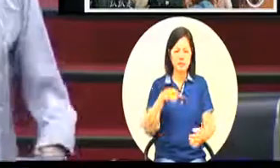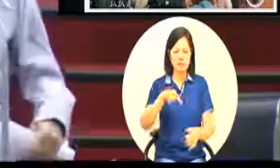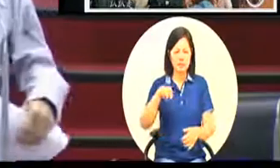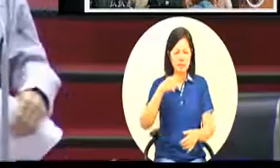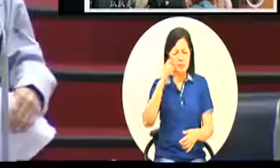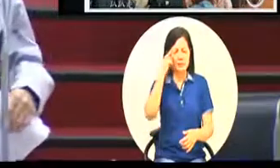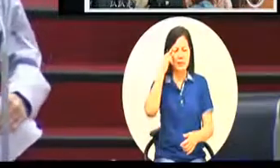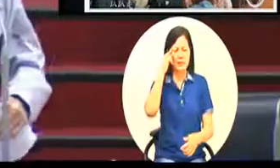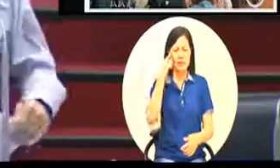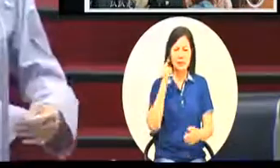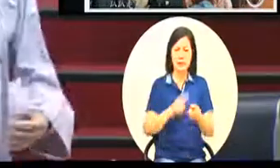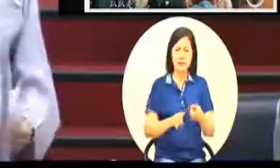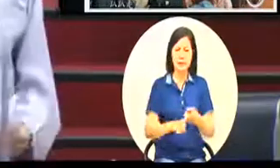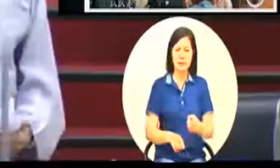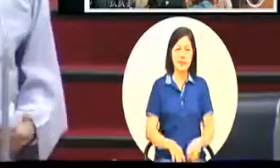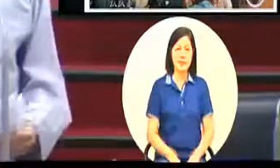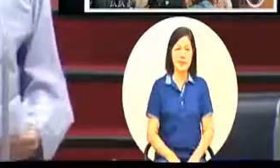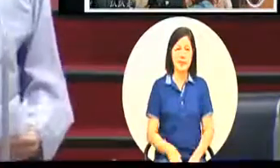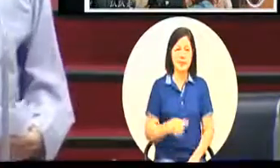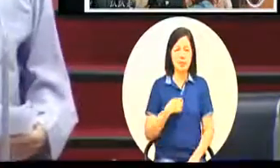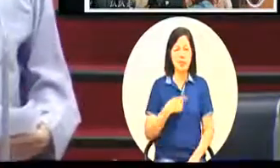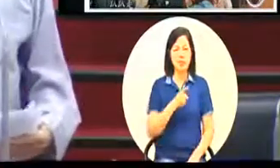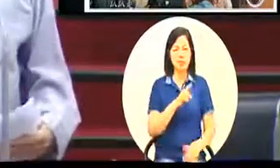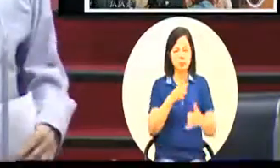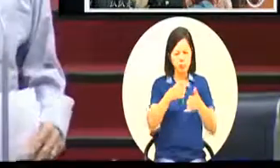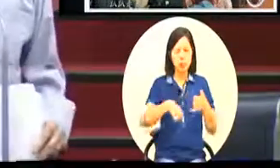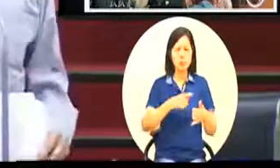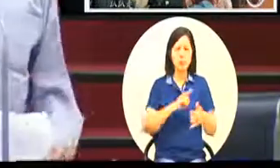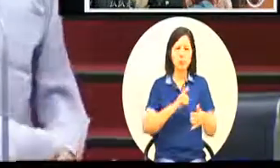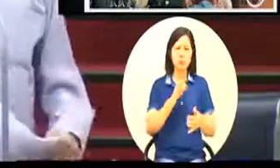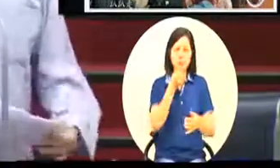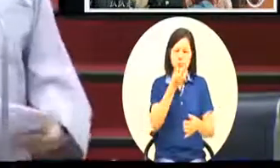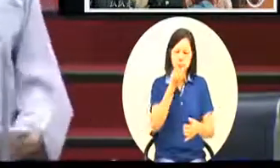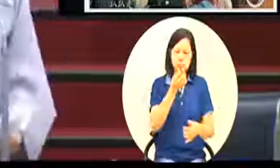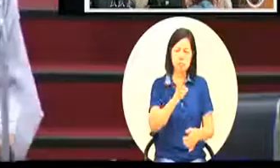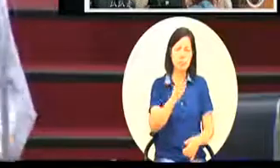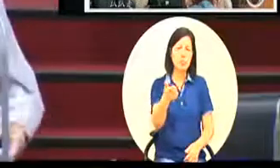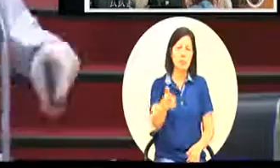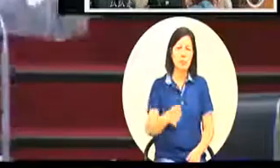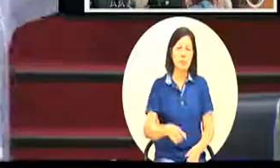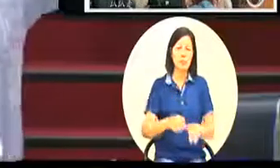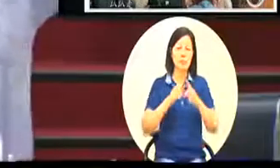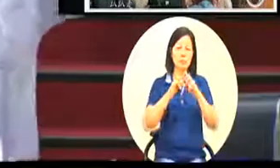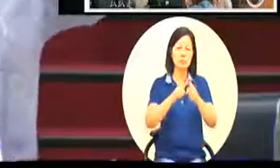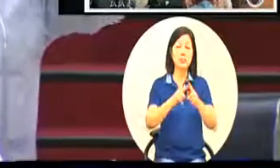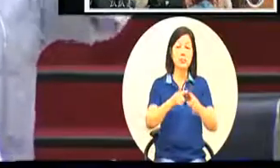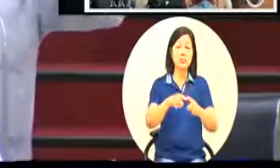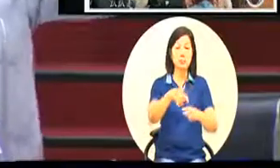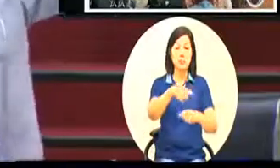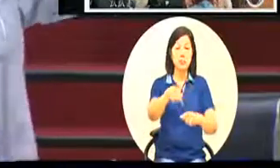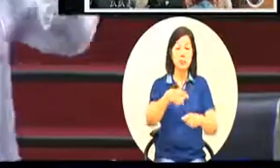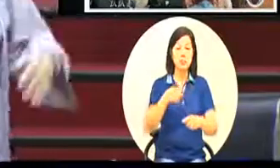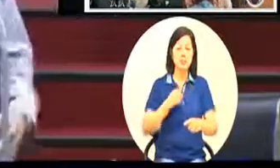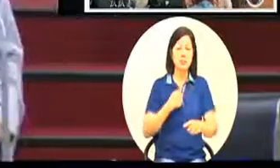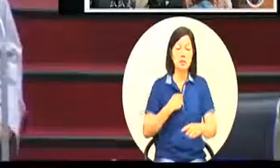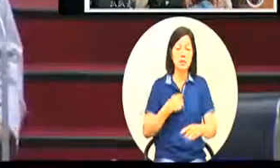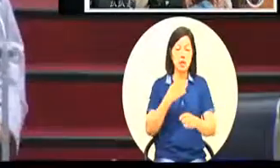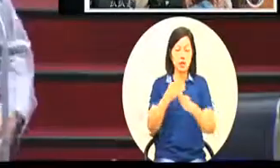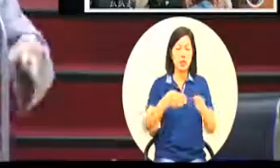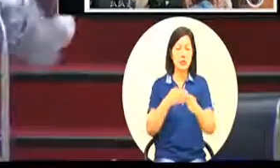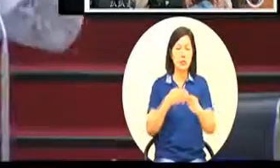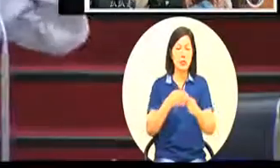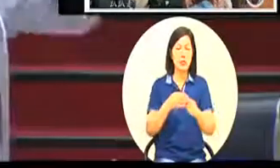统这个情格，唔是干那我伫遮咧讲，我相信恁出嚟拢总知影，头拢。高档无开